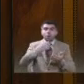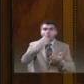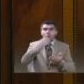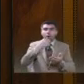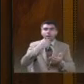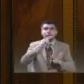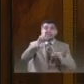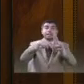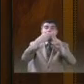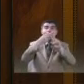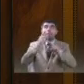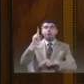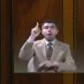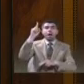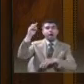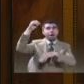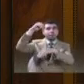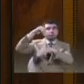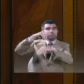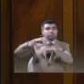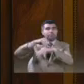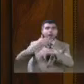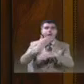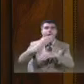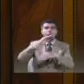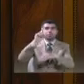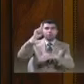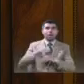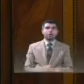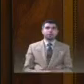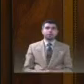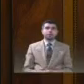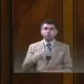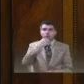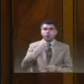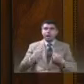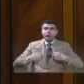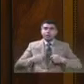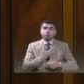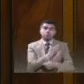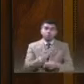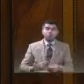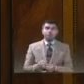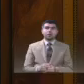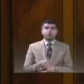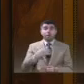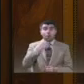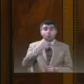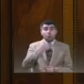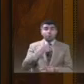الله، هذا جواب من رحمة الله. سيد رئيس الحكومة، حكومتكم